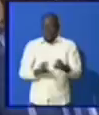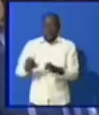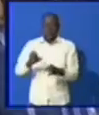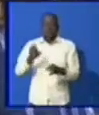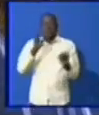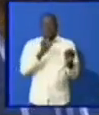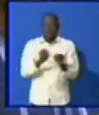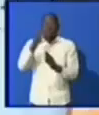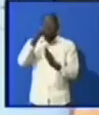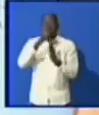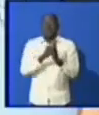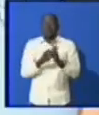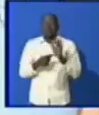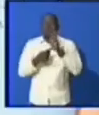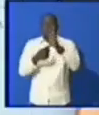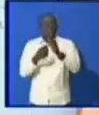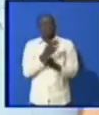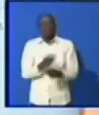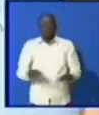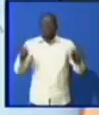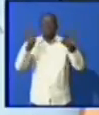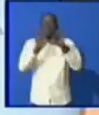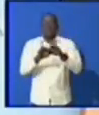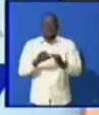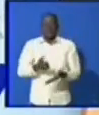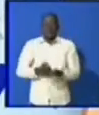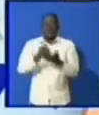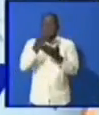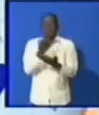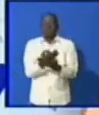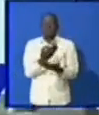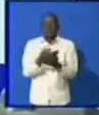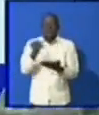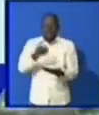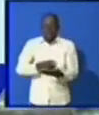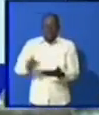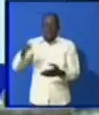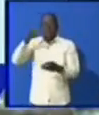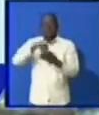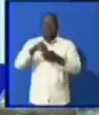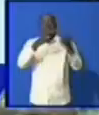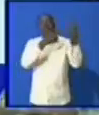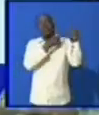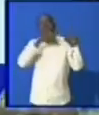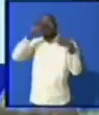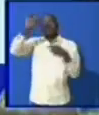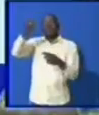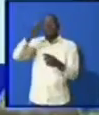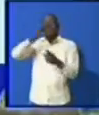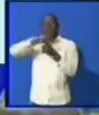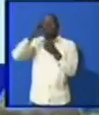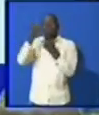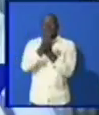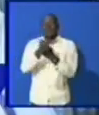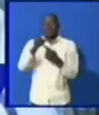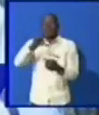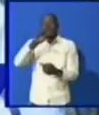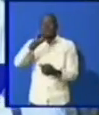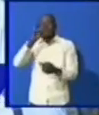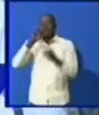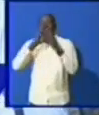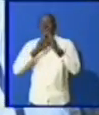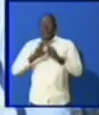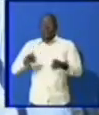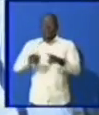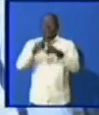j'ai de mon temps cet appui financier s'inscrit dans le cadre de la responsabilité sociale de la luna pays et répond du même coup au